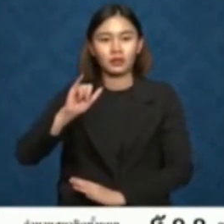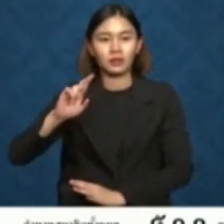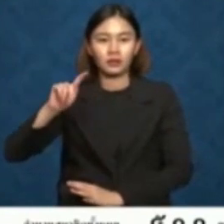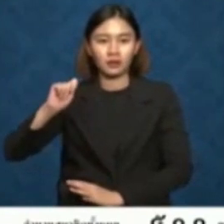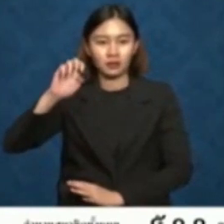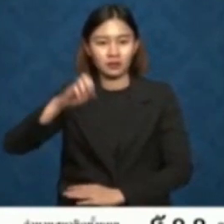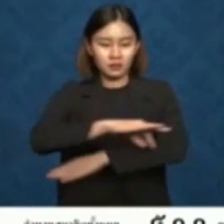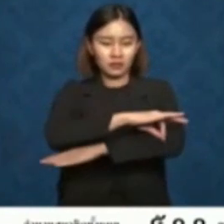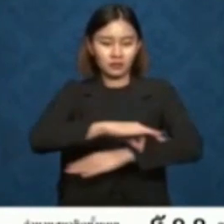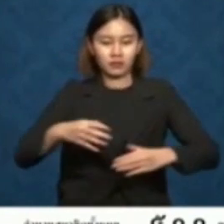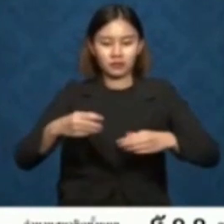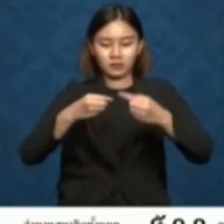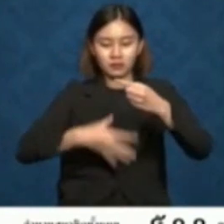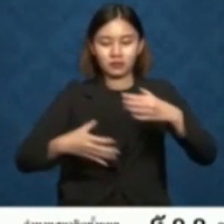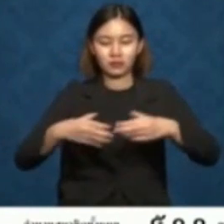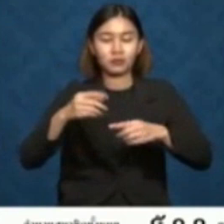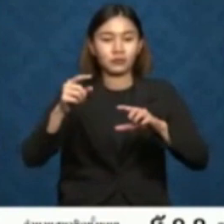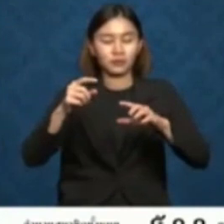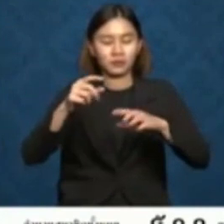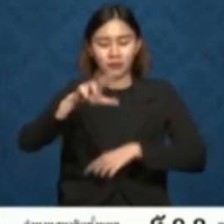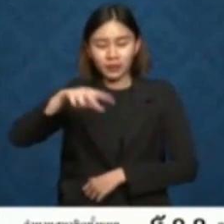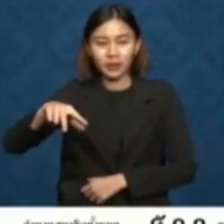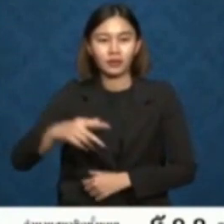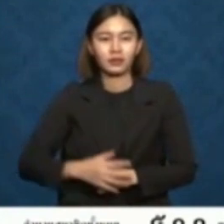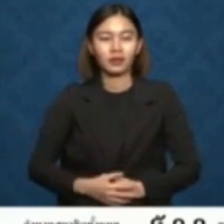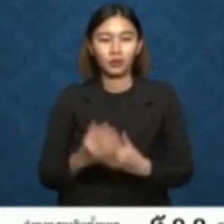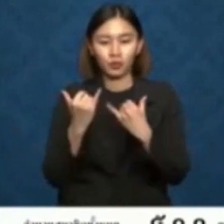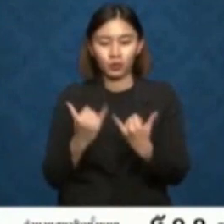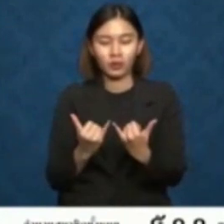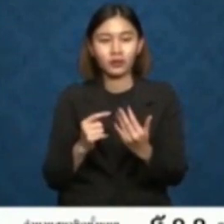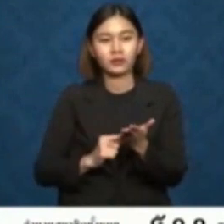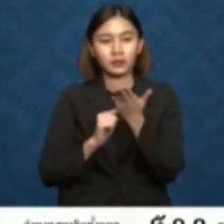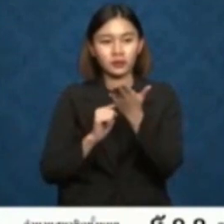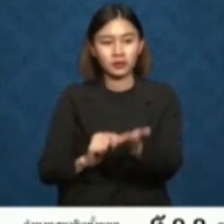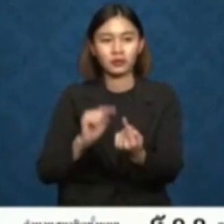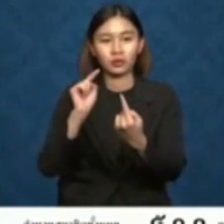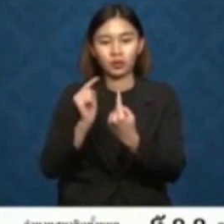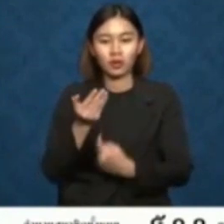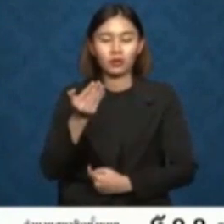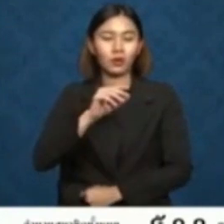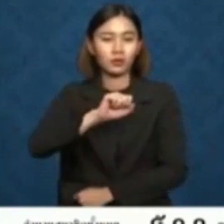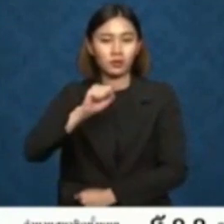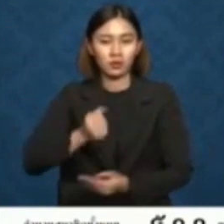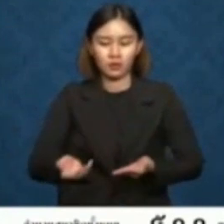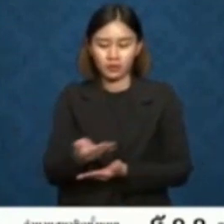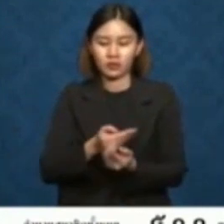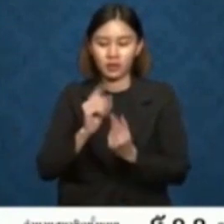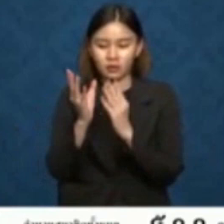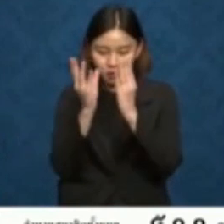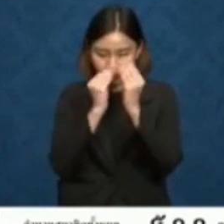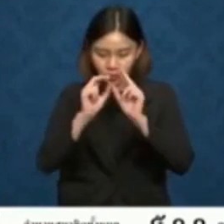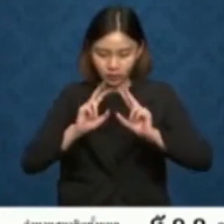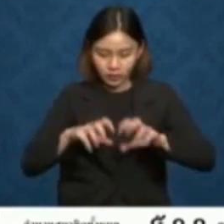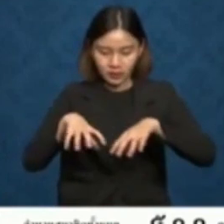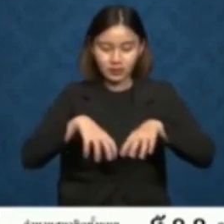องสมาชิกสภาผู้แทนราษฎรแบบบัญชีรายชื่อพรรคเพื่อไทยครับท่านประธานครับวันนี้ผมขอเสนอญัตติเรื่องขอให้สภาผู้แทนราษ